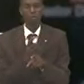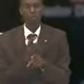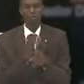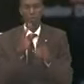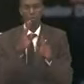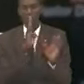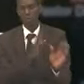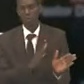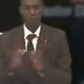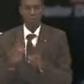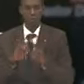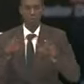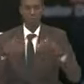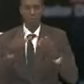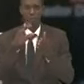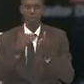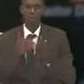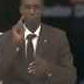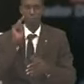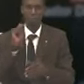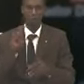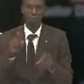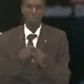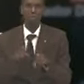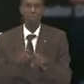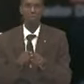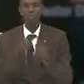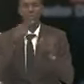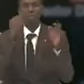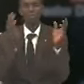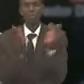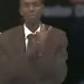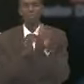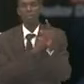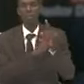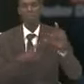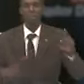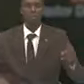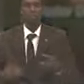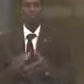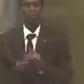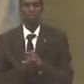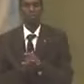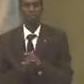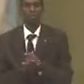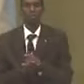l ami toi le milan ac a dit à l'ats ne cache pas gloire à dieu